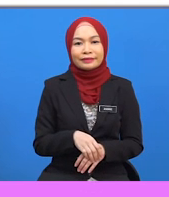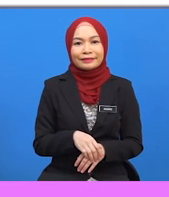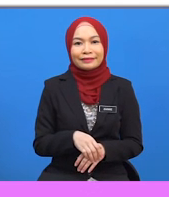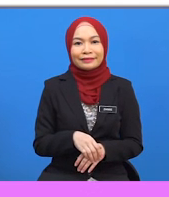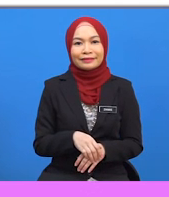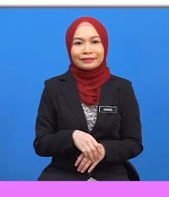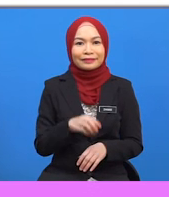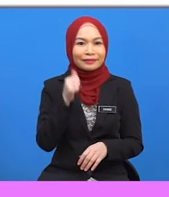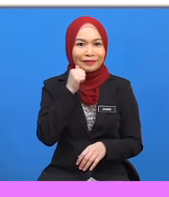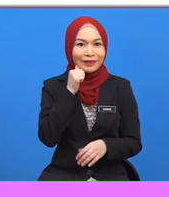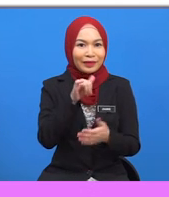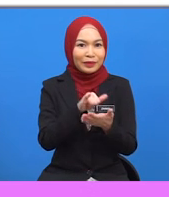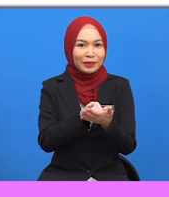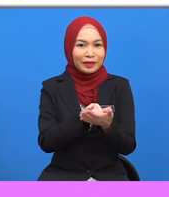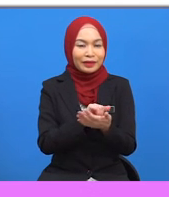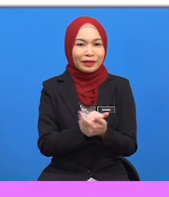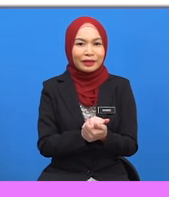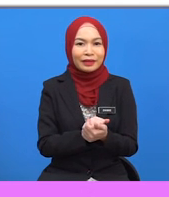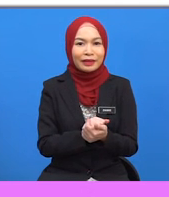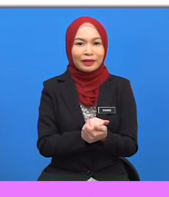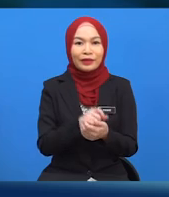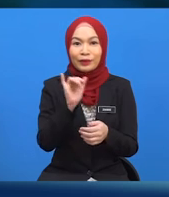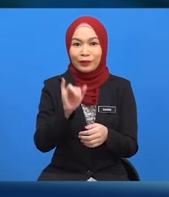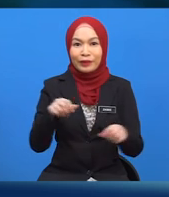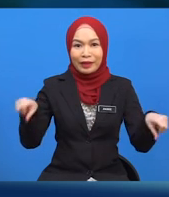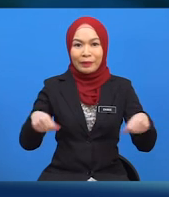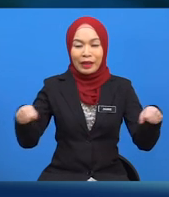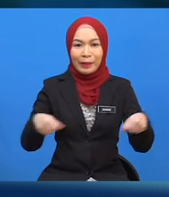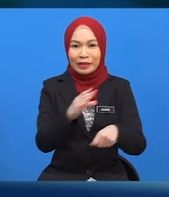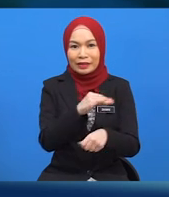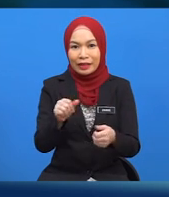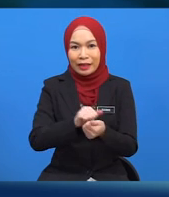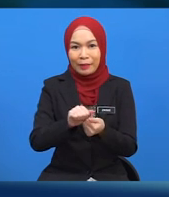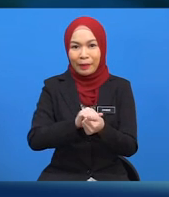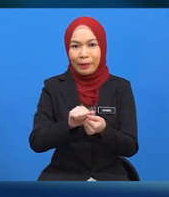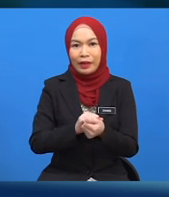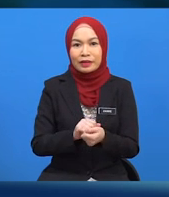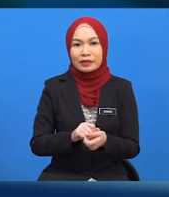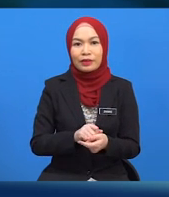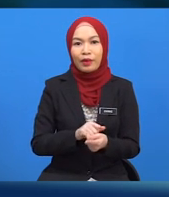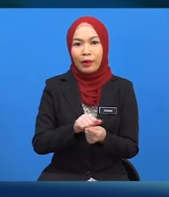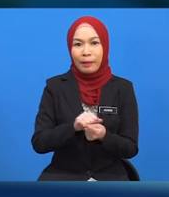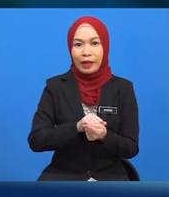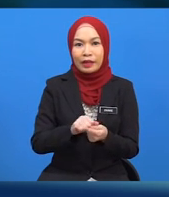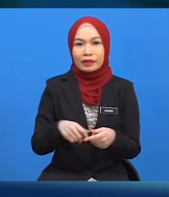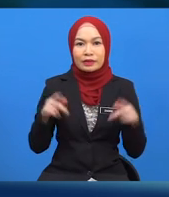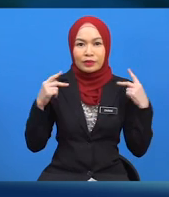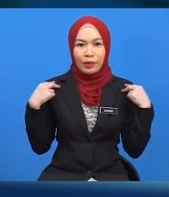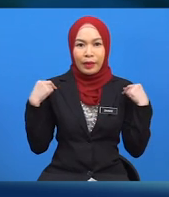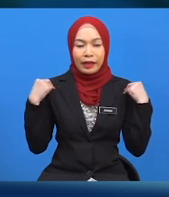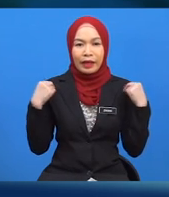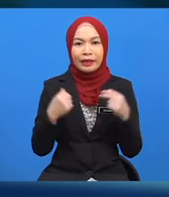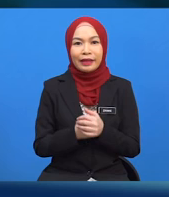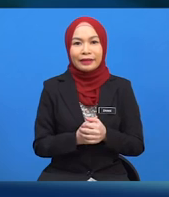ialah memasak dan membasuh pakaian. Pastinya murid-murid biasa membantu ibu melakukan kerja